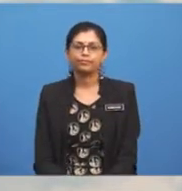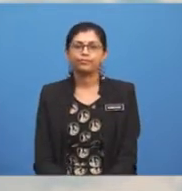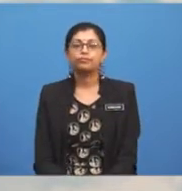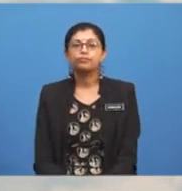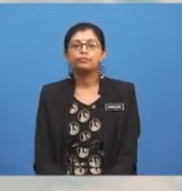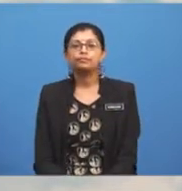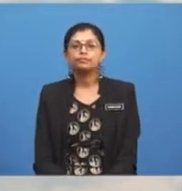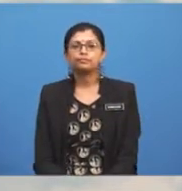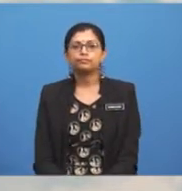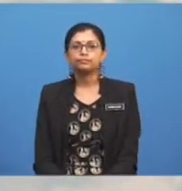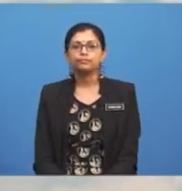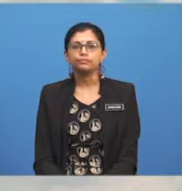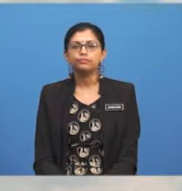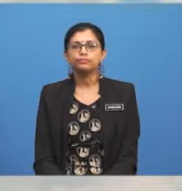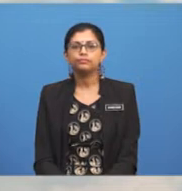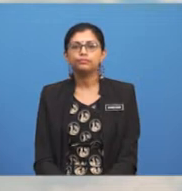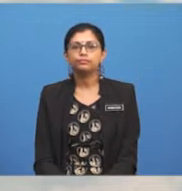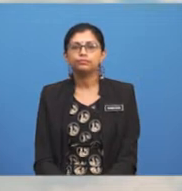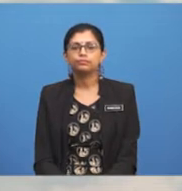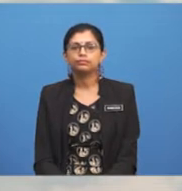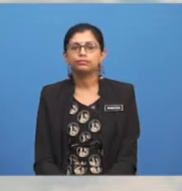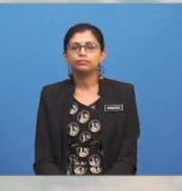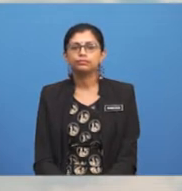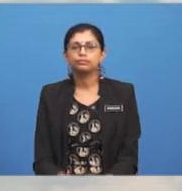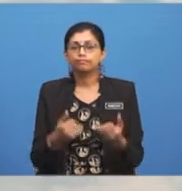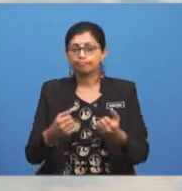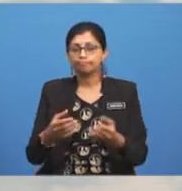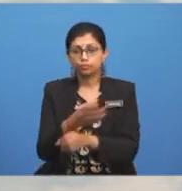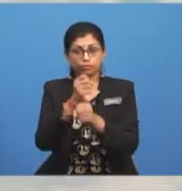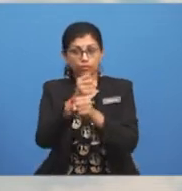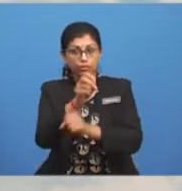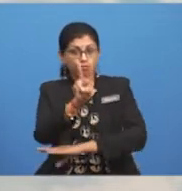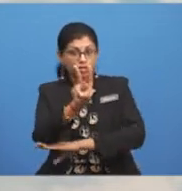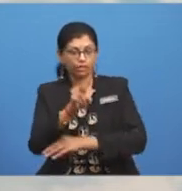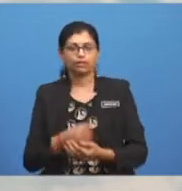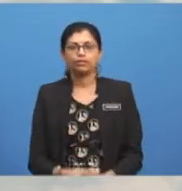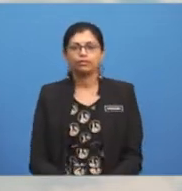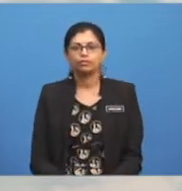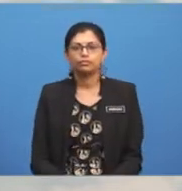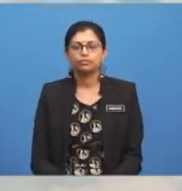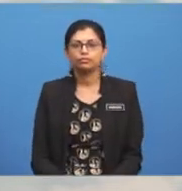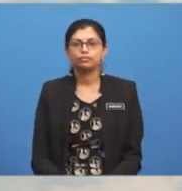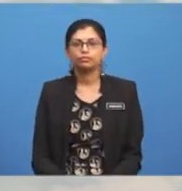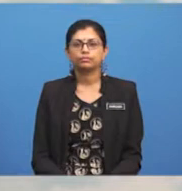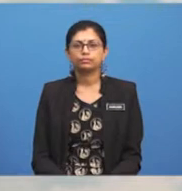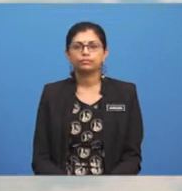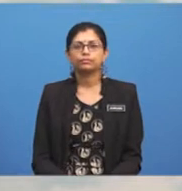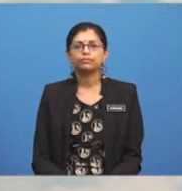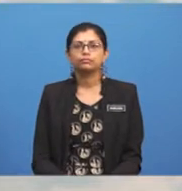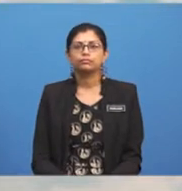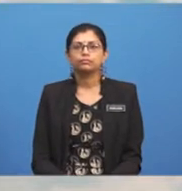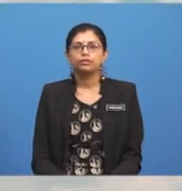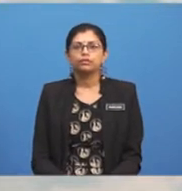kita akan dapat nilai hal laju lepas V bersamaan dengan punca kuasa 2 hasil darab